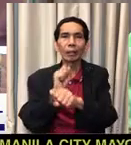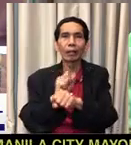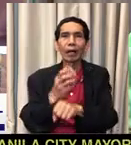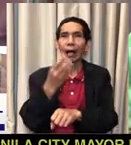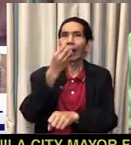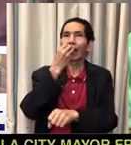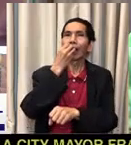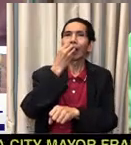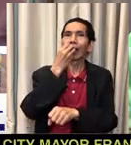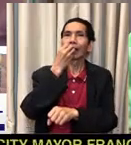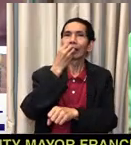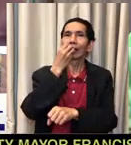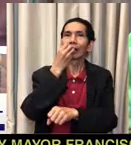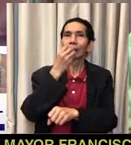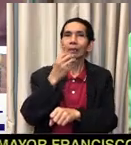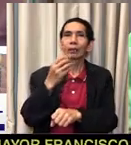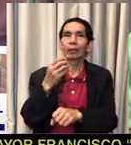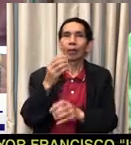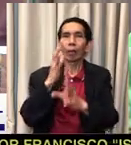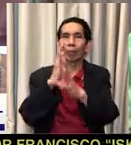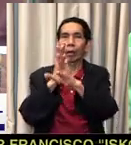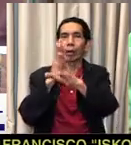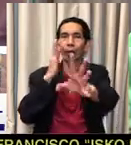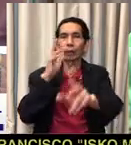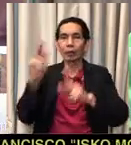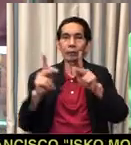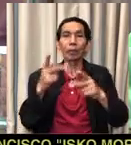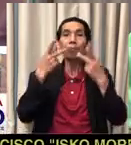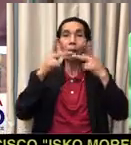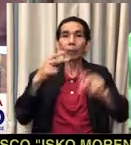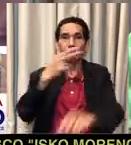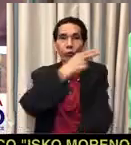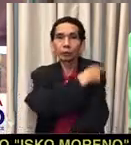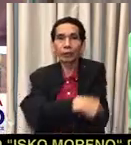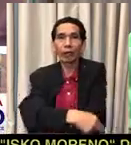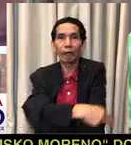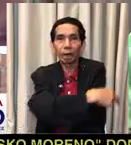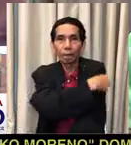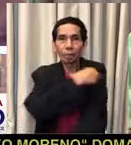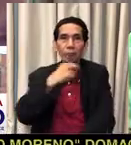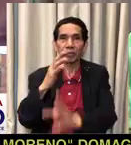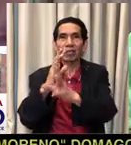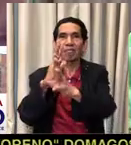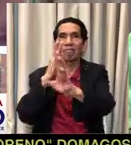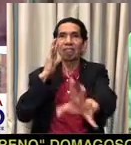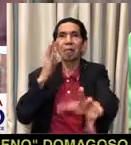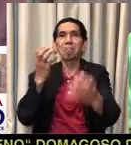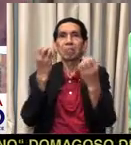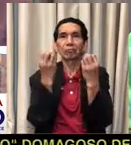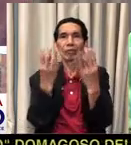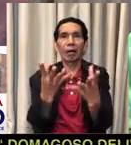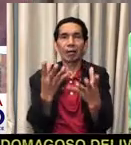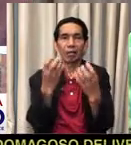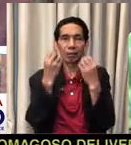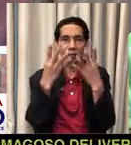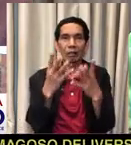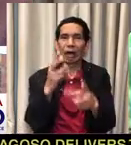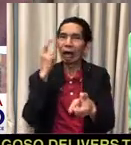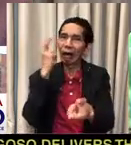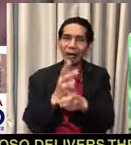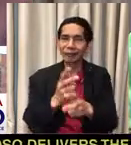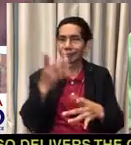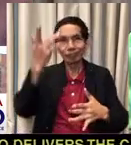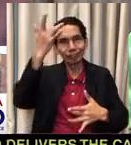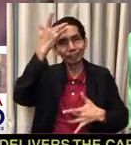Nga. Oh, kaya ang pila ng tao sa public hospital, madami. Oh, eh, mahirap